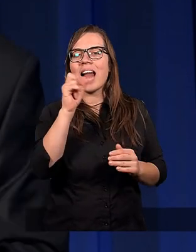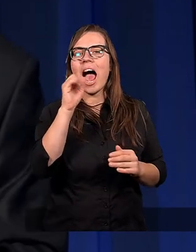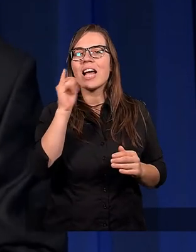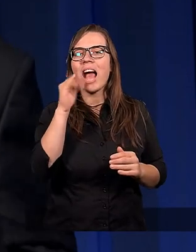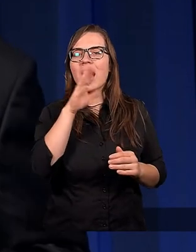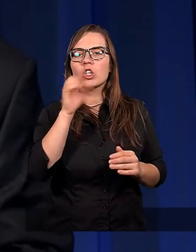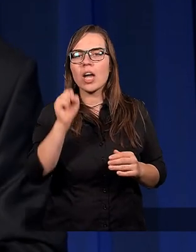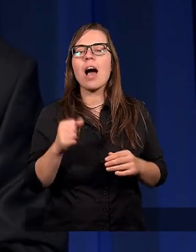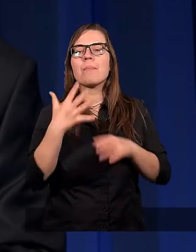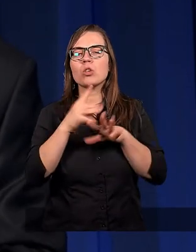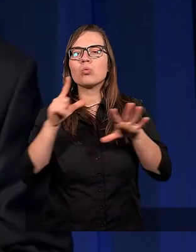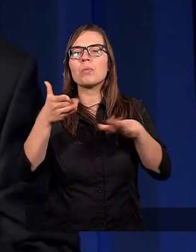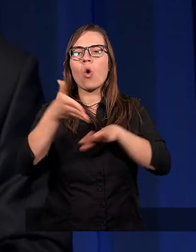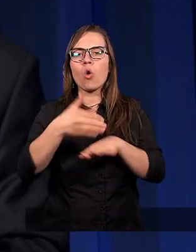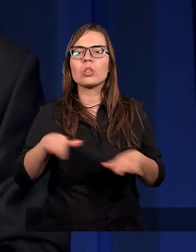58 rozdziału.